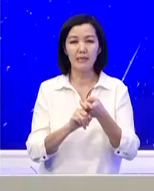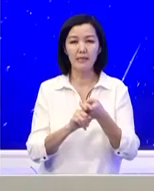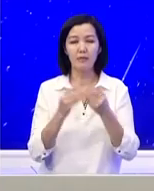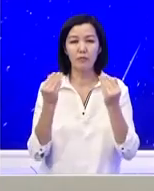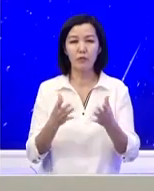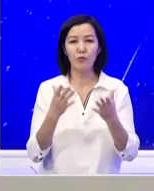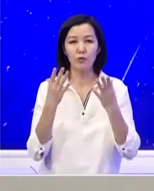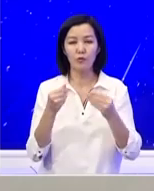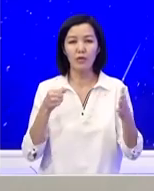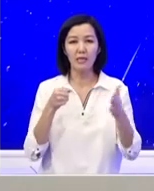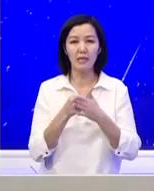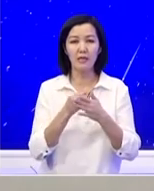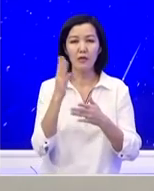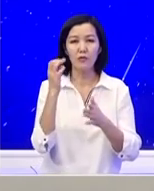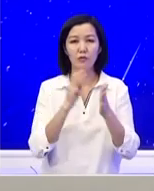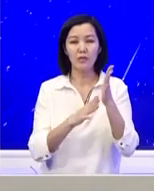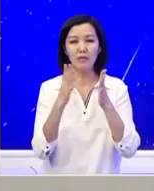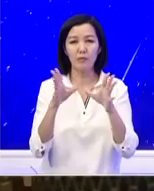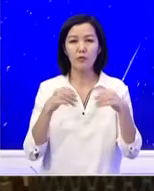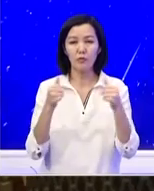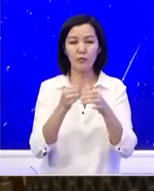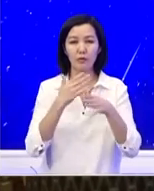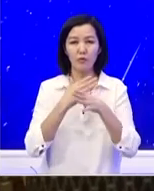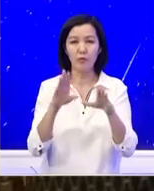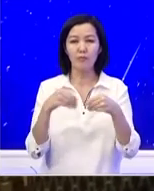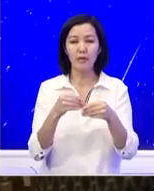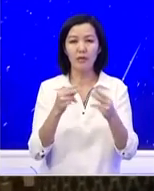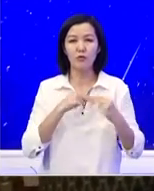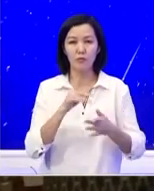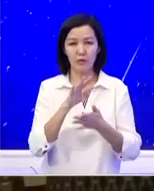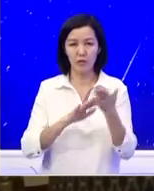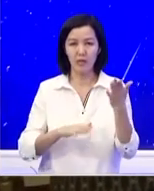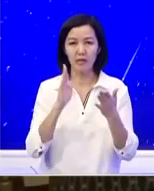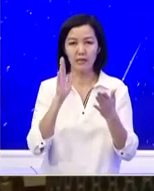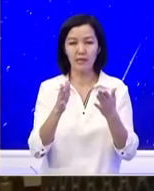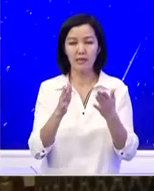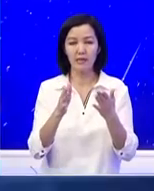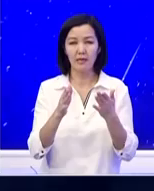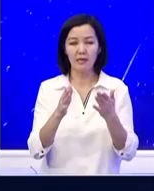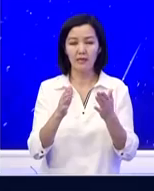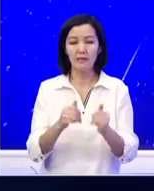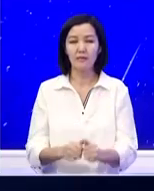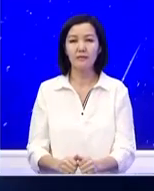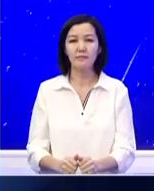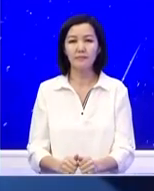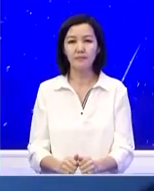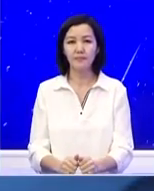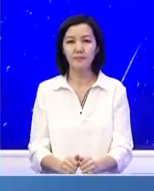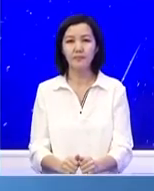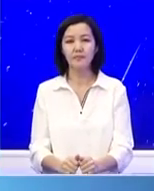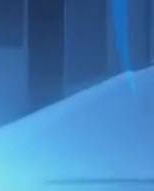күнге 485 отбасына көмек көрсетілді. Бұл жұмыс ары қарай жалғастырыла береді деп ойлаймын. Құрманжан